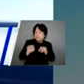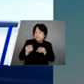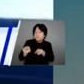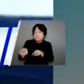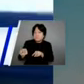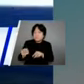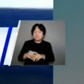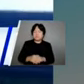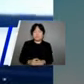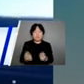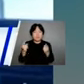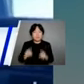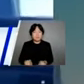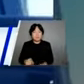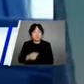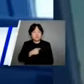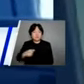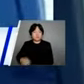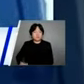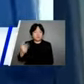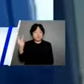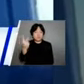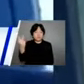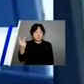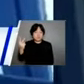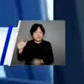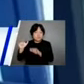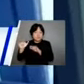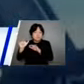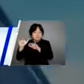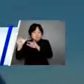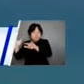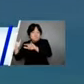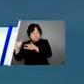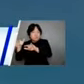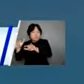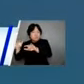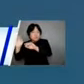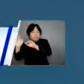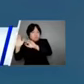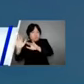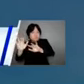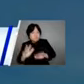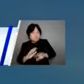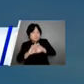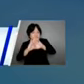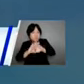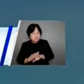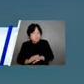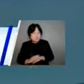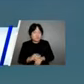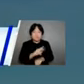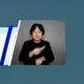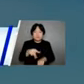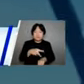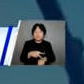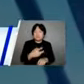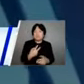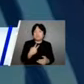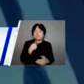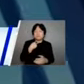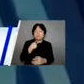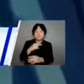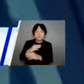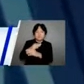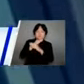dalawang eroplano ng China ng flares sa daanan ng eroplano ng Pilipinas. Ligtas naman nakabalik ang NC-212 sa Clark